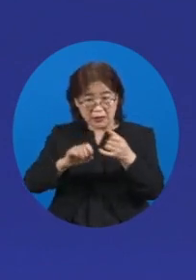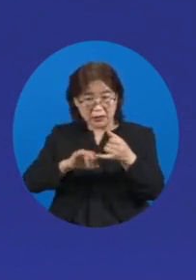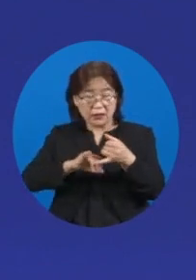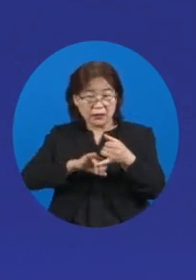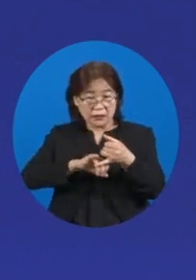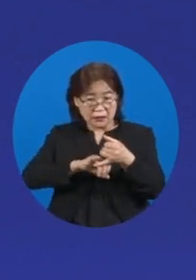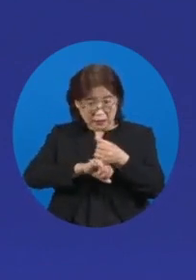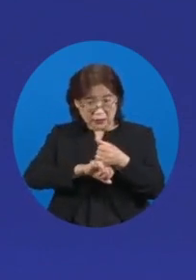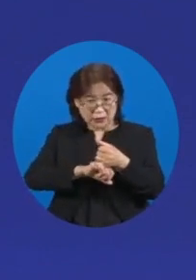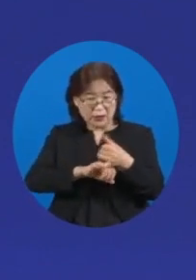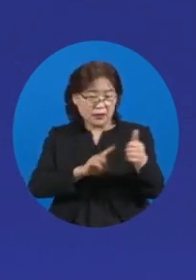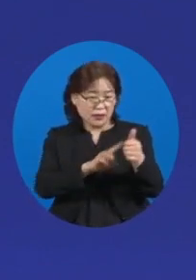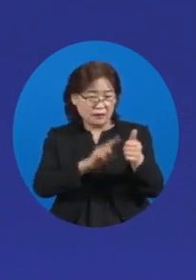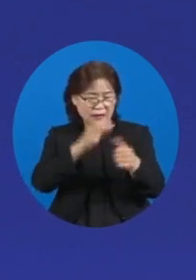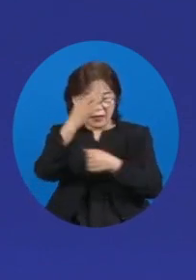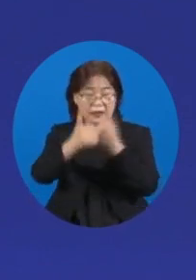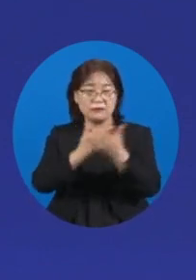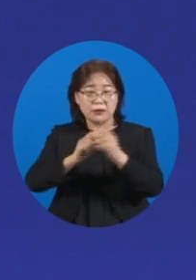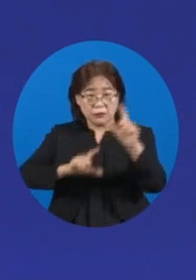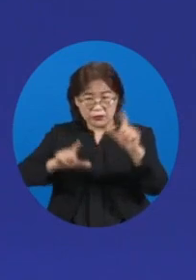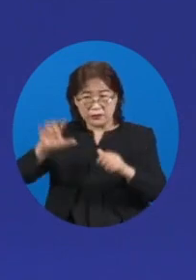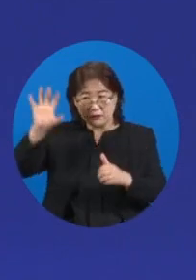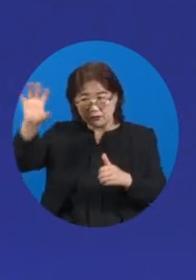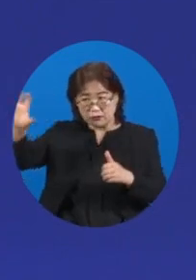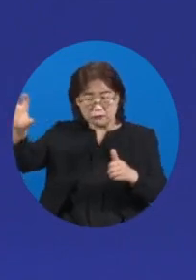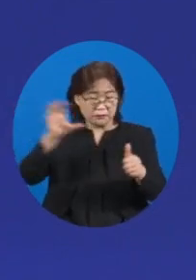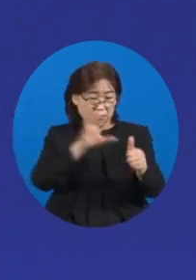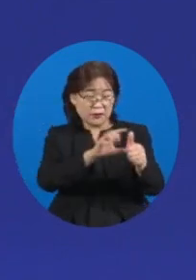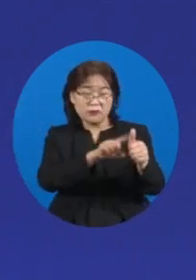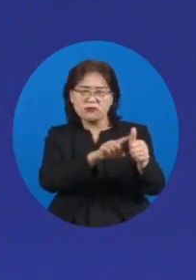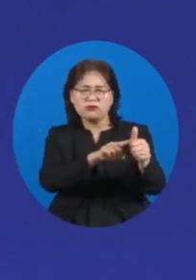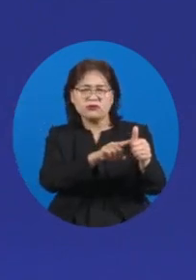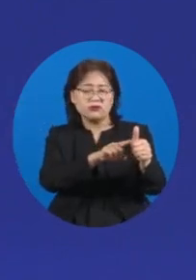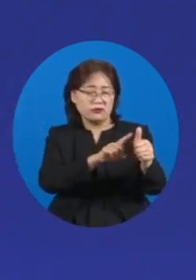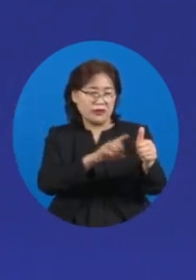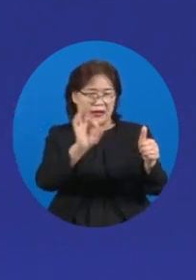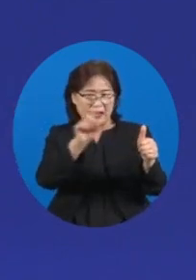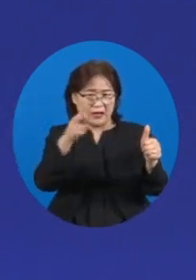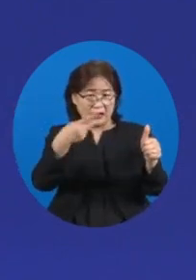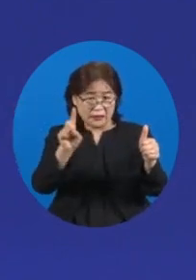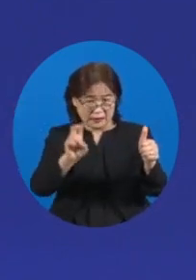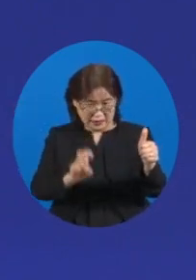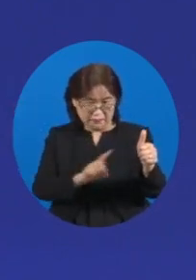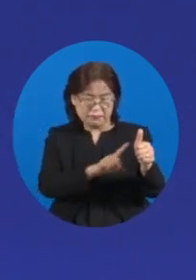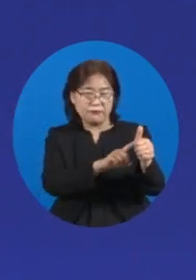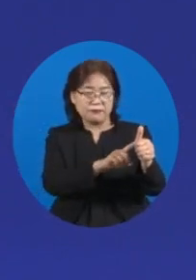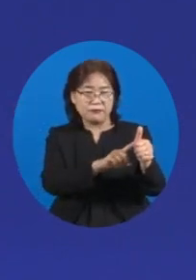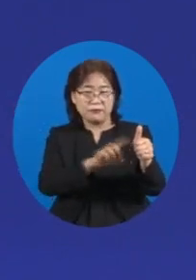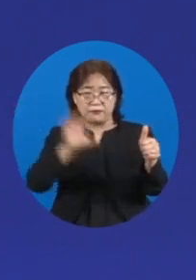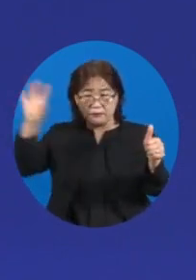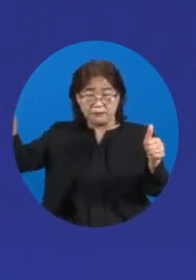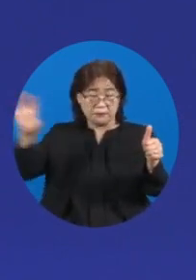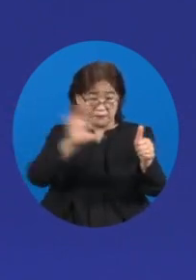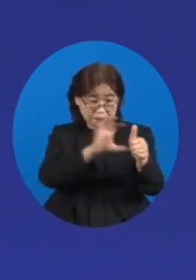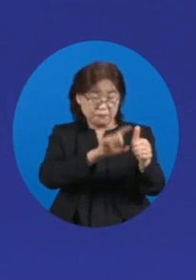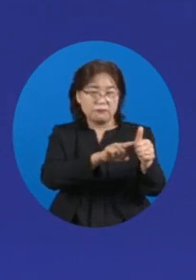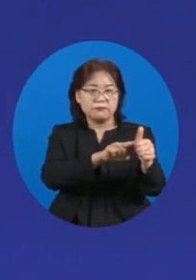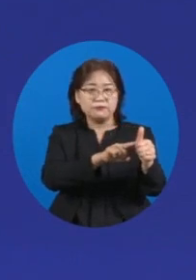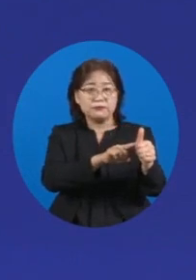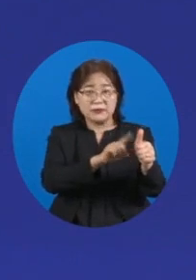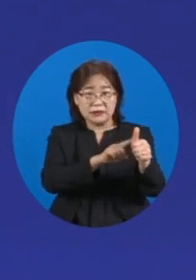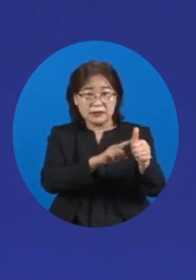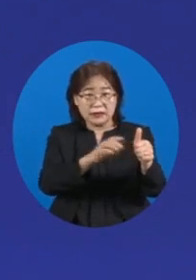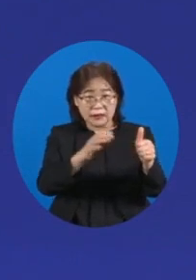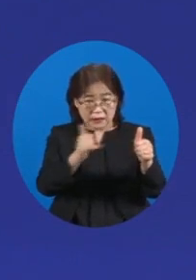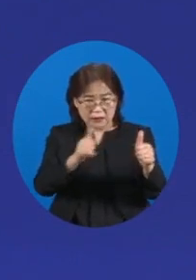하나님의 형상대로 지음을 받은 첫사랑 밤 아담 을 말하며 그런데 첫사람 아담이